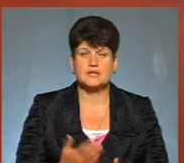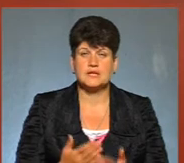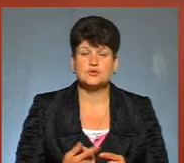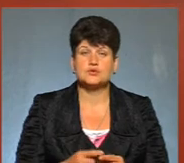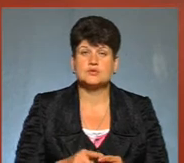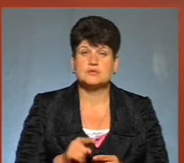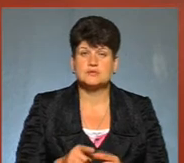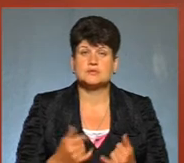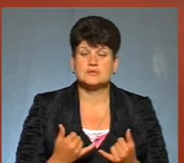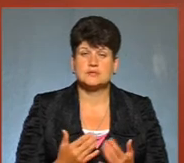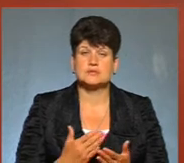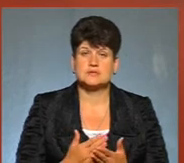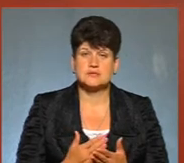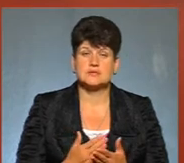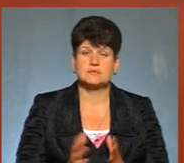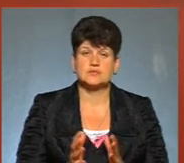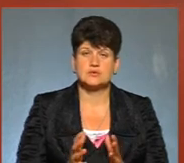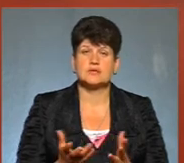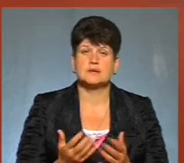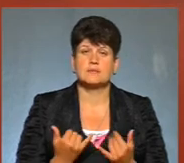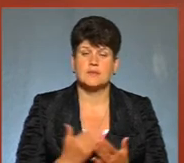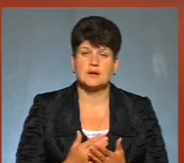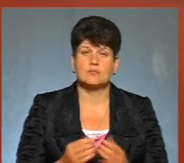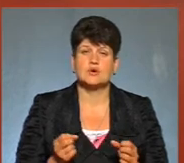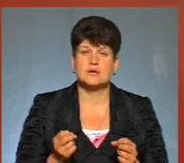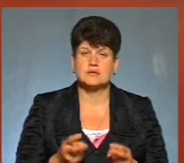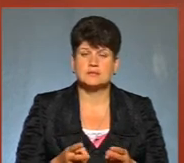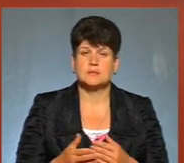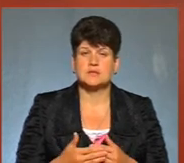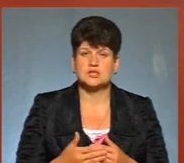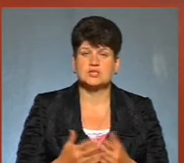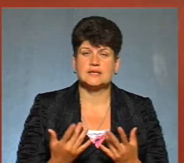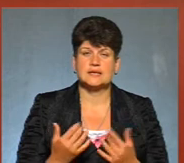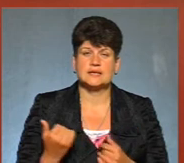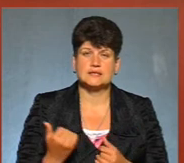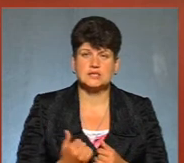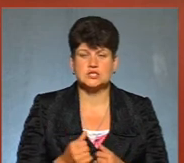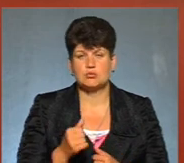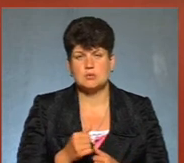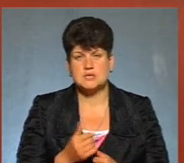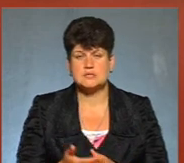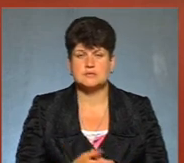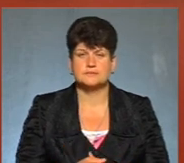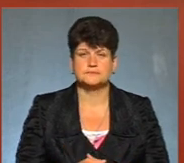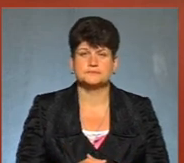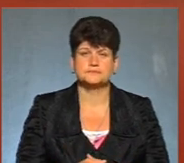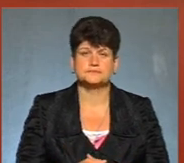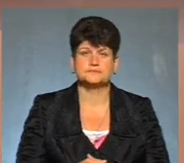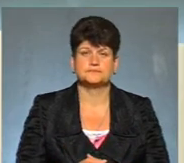тенденції, які зараз є, збережуть, які ми маємо ризики найближчі кілька тижнів або місяць?